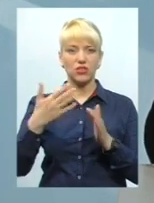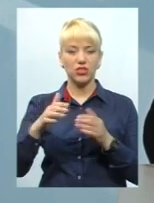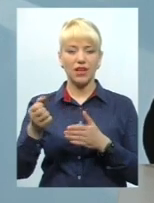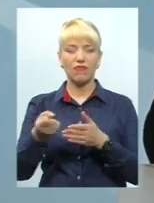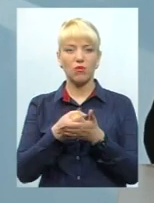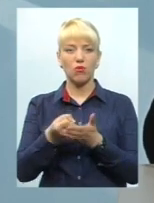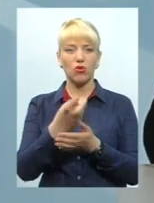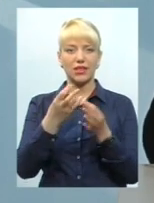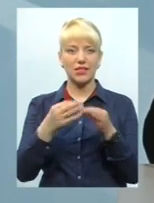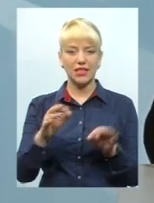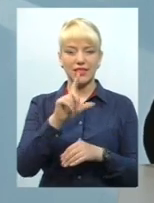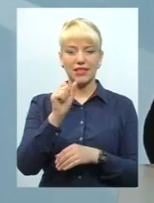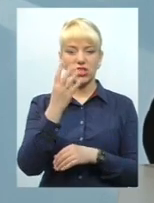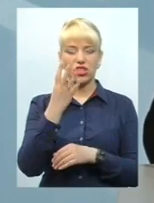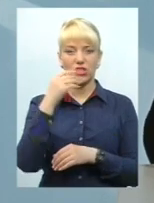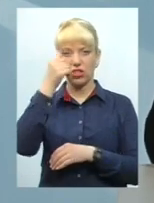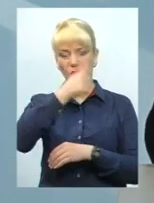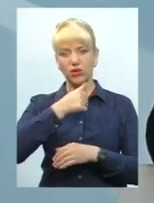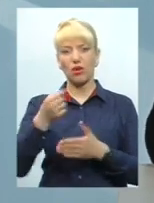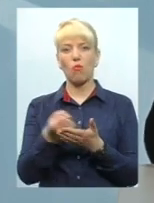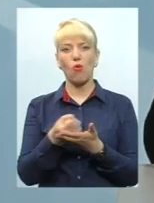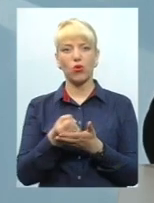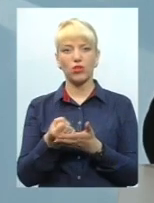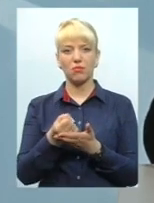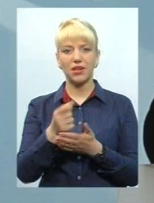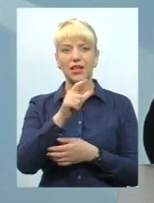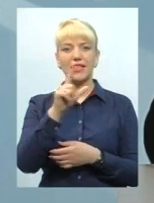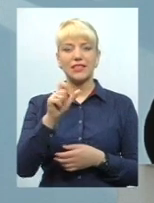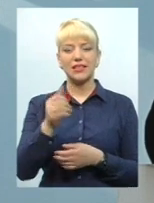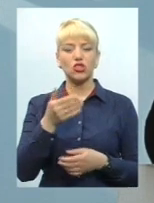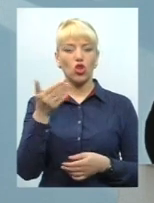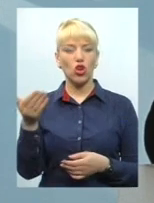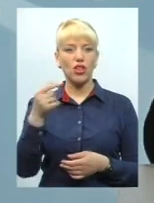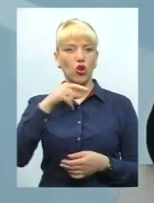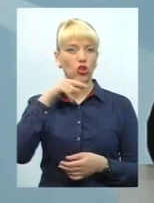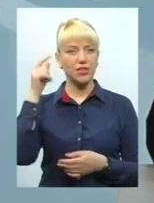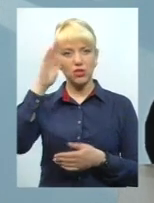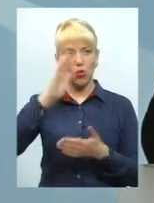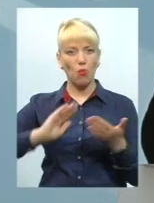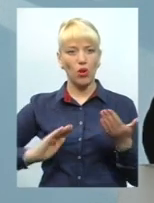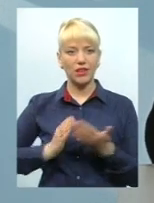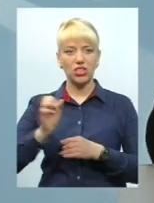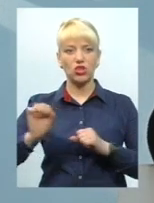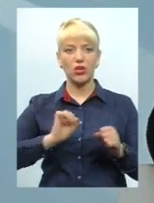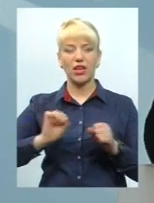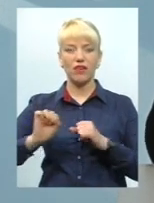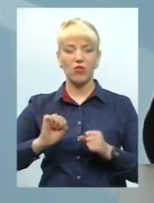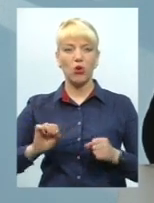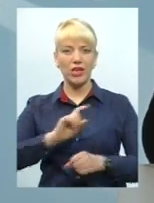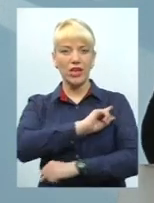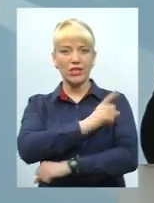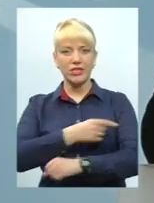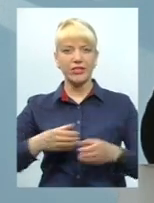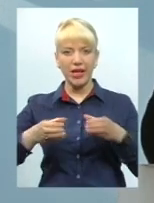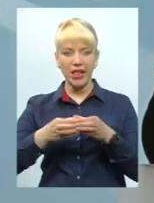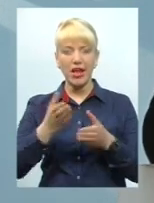За 4 роки боротьби зі сторони російської політичної керівної сили ми мали